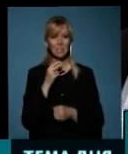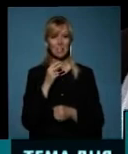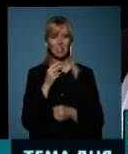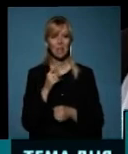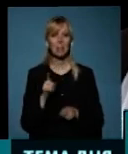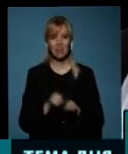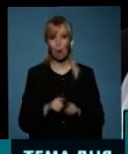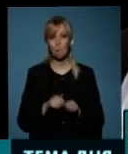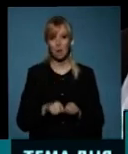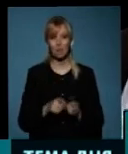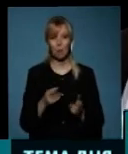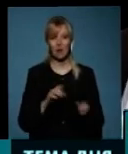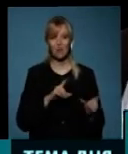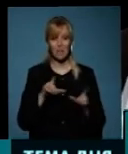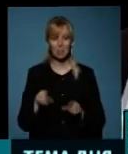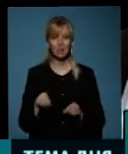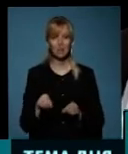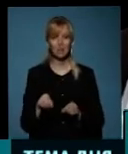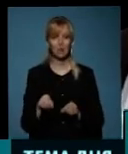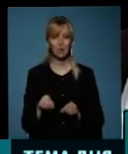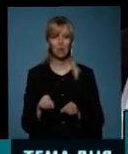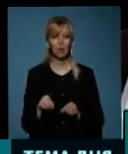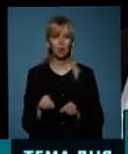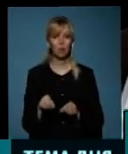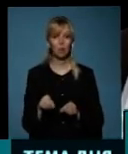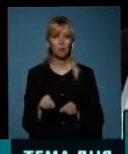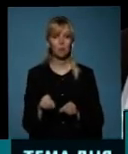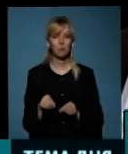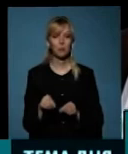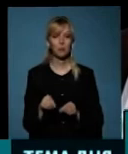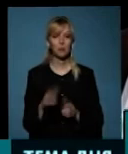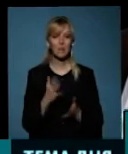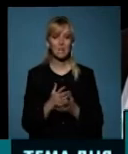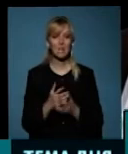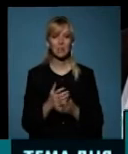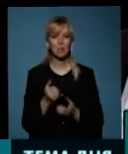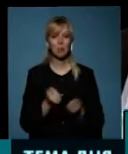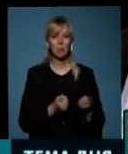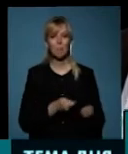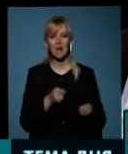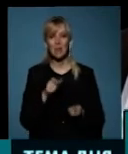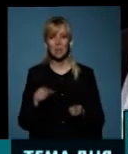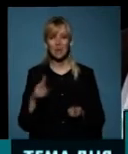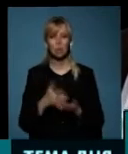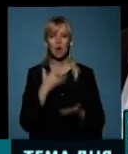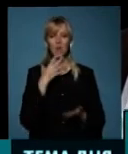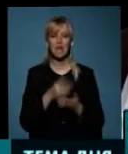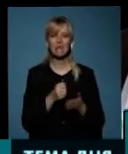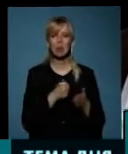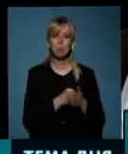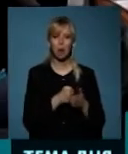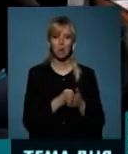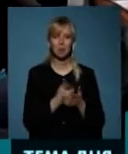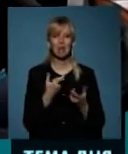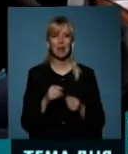так перевірявся при виїзді. Дивіться, є перевізники, які мають власні бази,